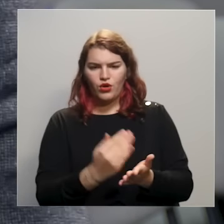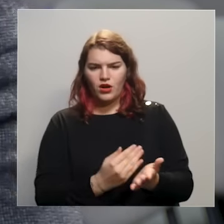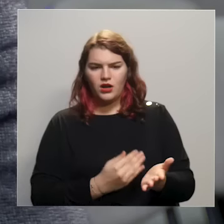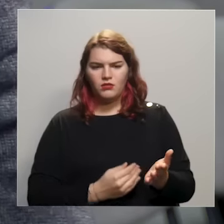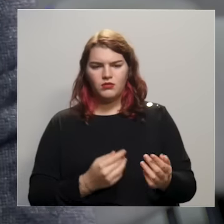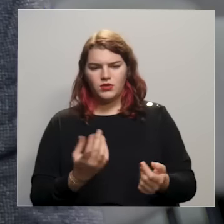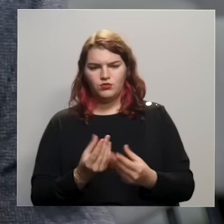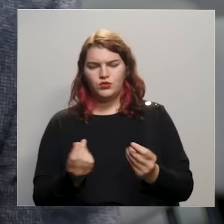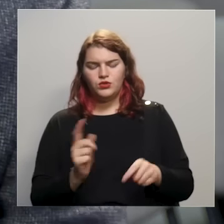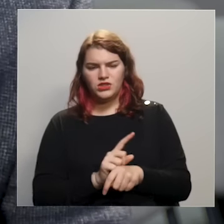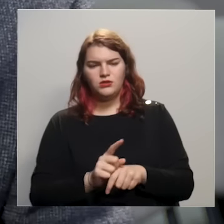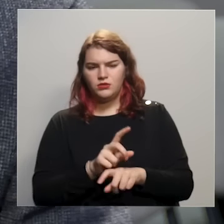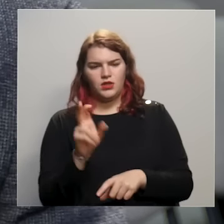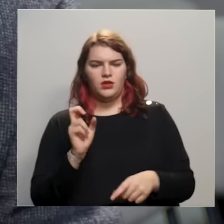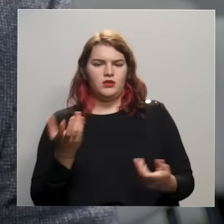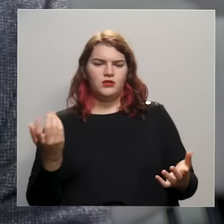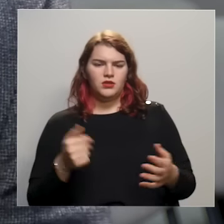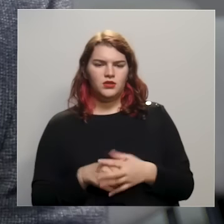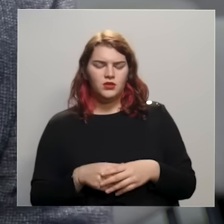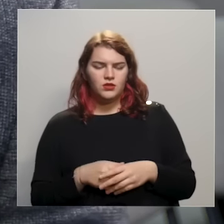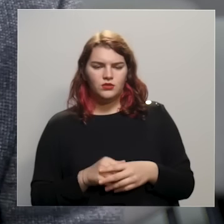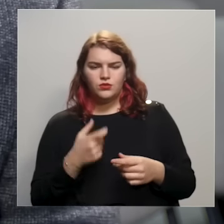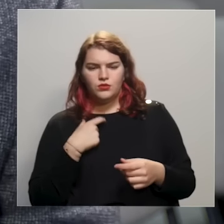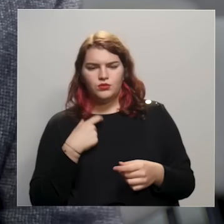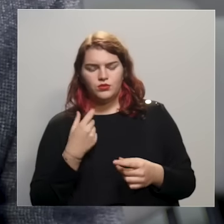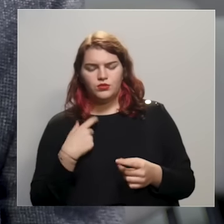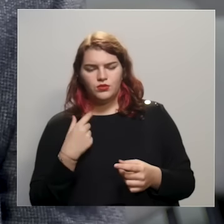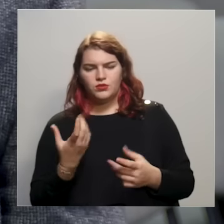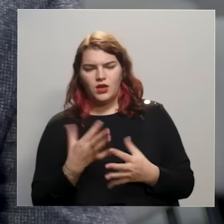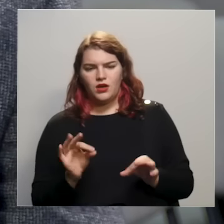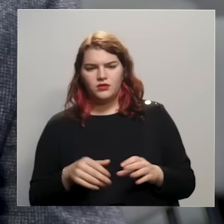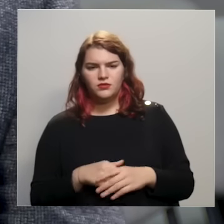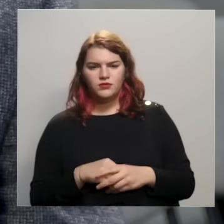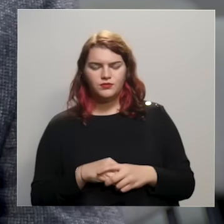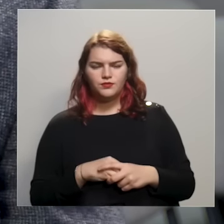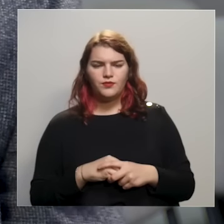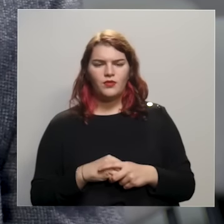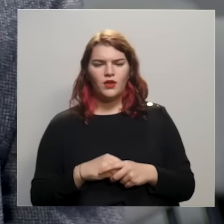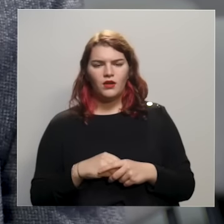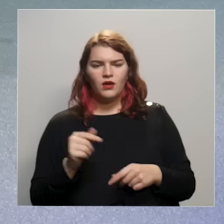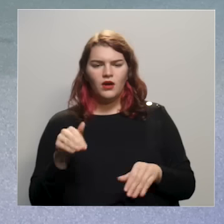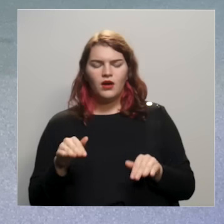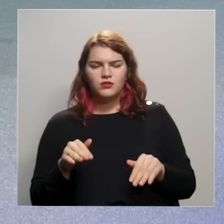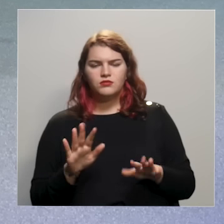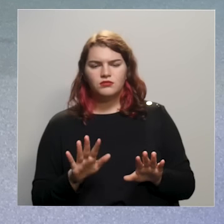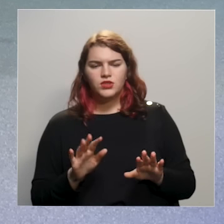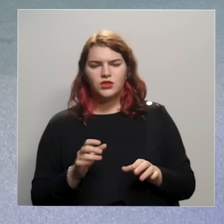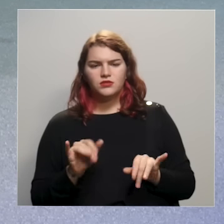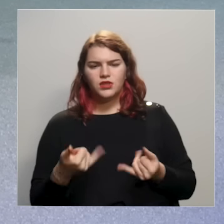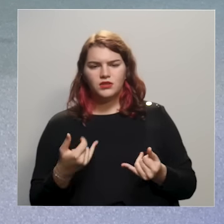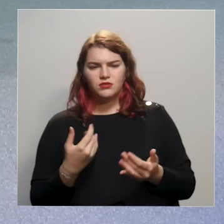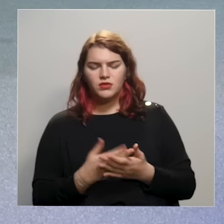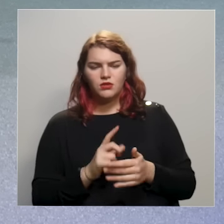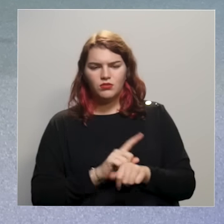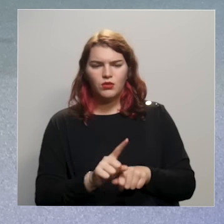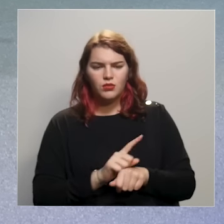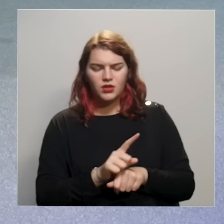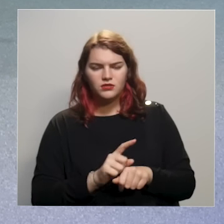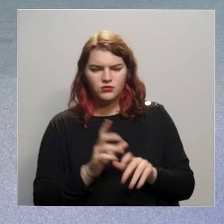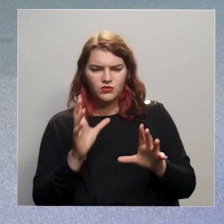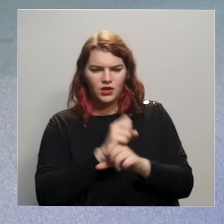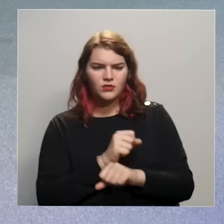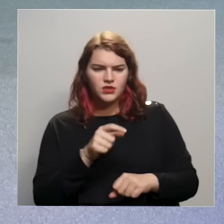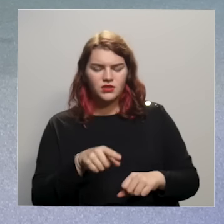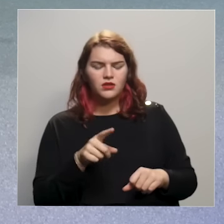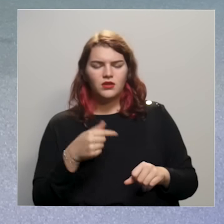an înainte. Nu, altfel nu. Nu se putea. Și asta a fost momentul meu. Deci noaptea aceea